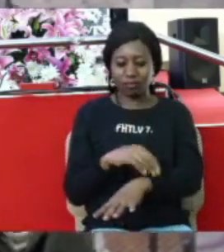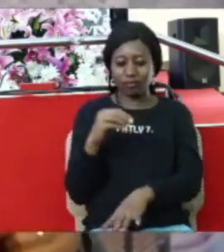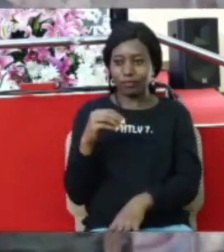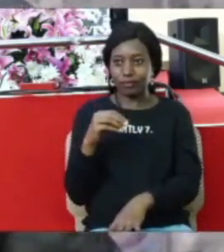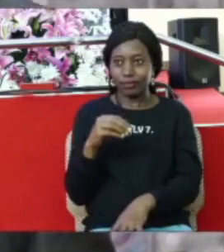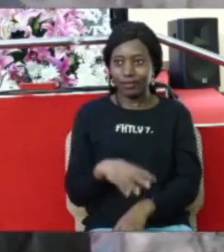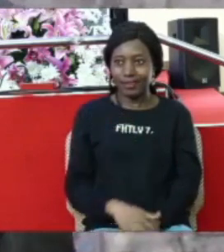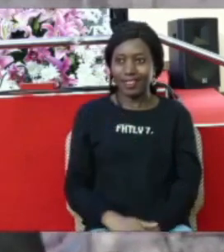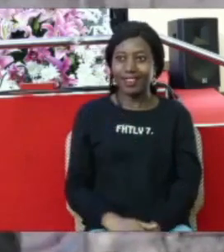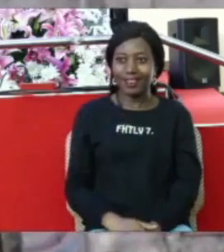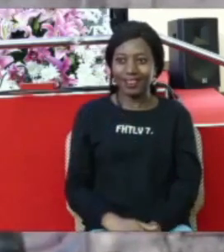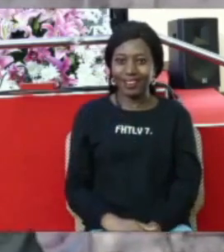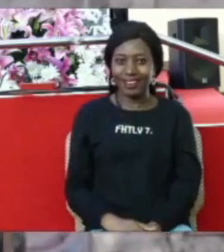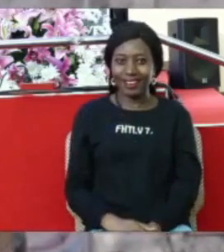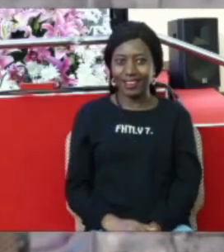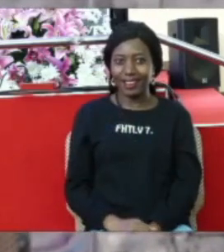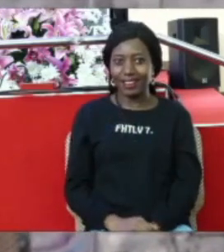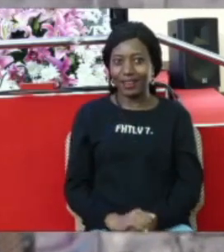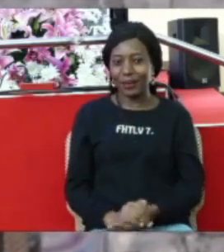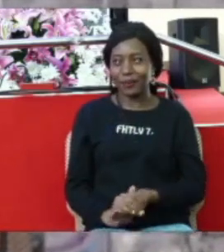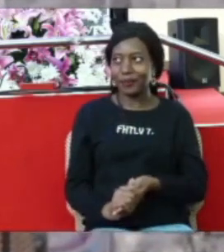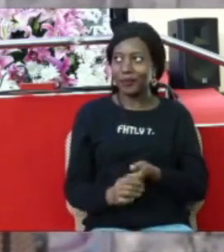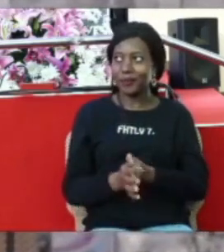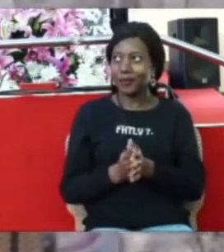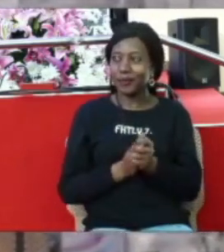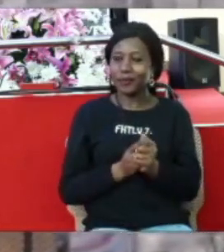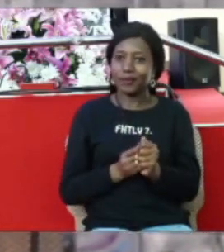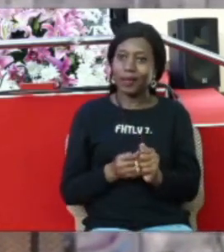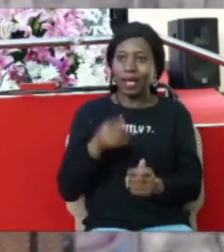hiyo mashini imeungua nilale nayo kwa rumu yangu.